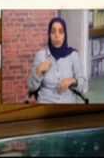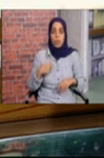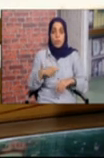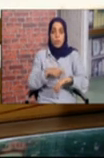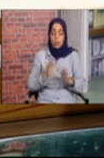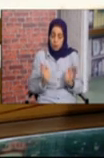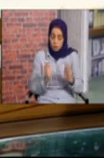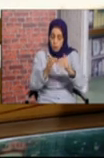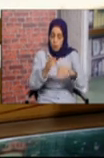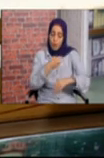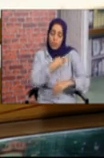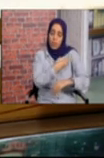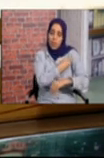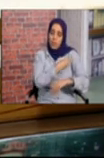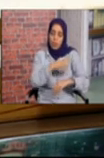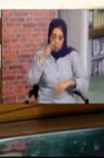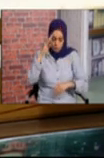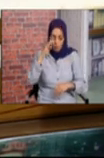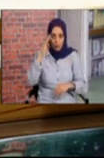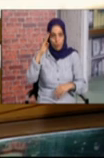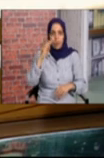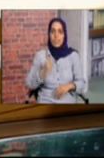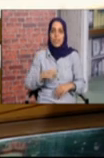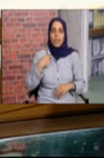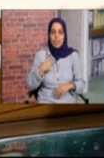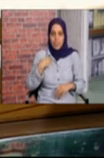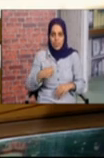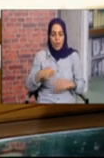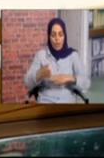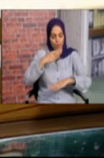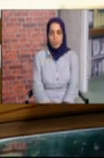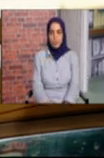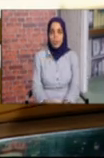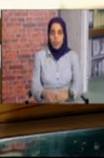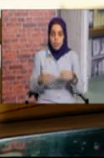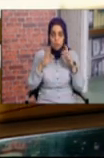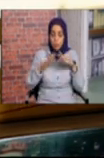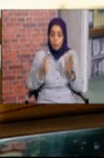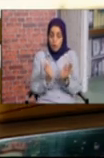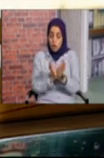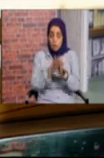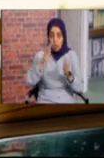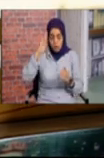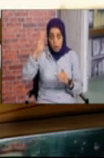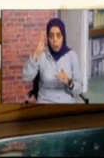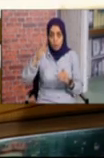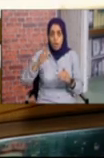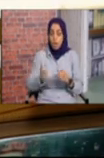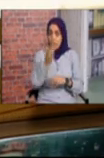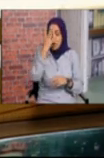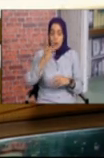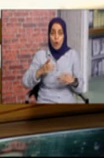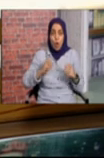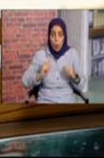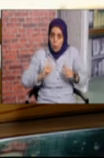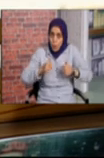لصندوق مكافحه الادمان والتعاطي، بشكرك شكرا جزيلا على هذا الاتصال. فاصل ونرجع معكم مره ثانيه. تم صندوق تحيا مصر صباح اليوم قوافل